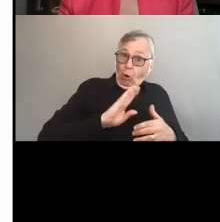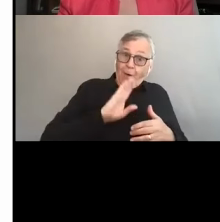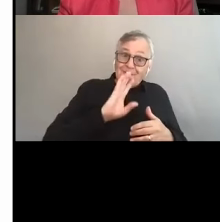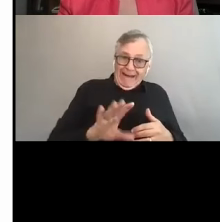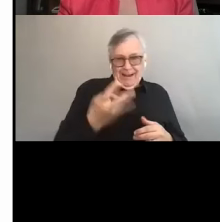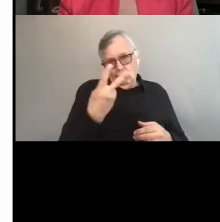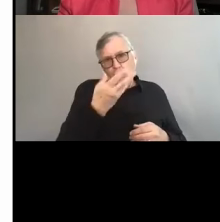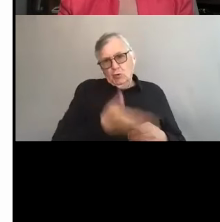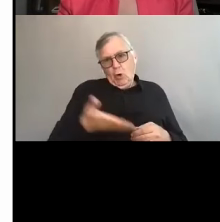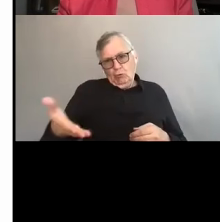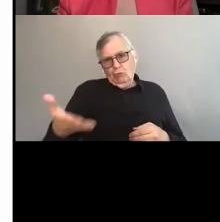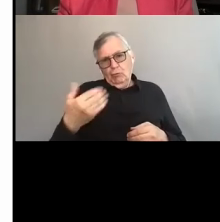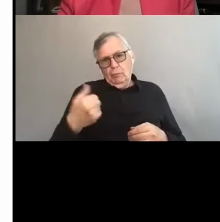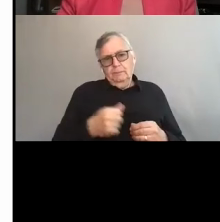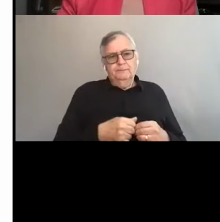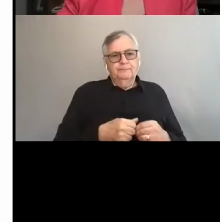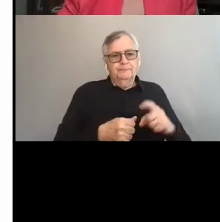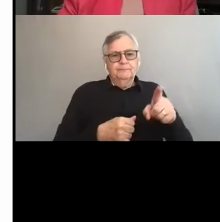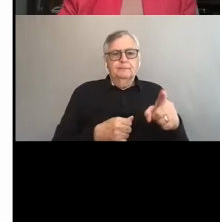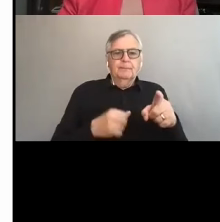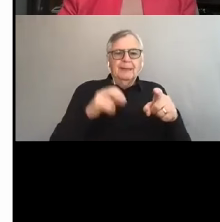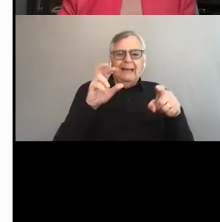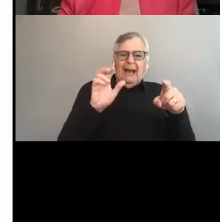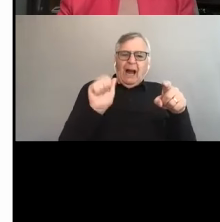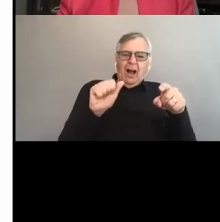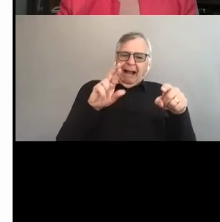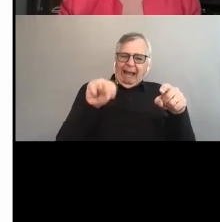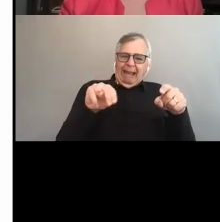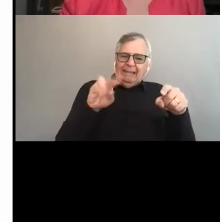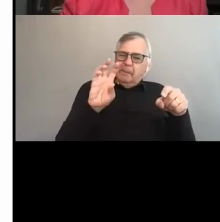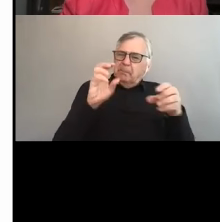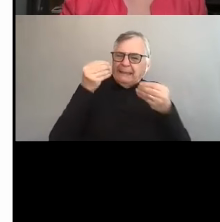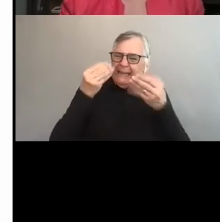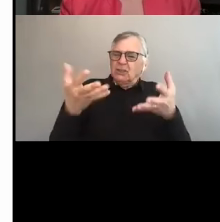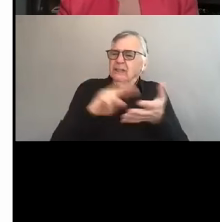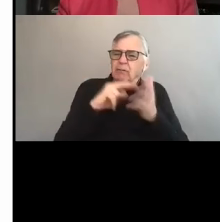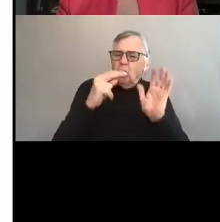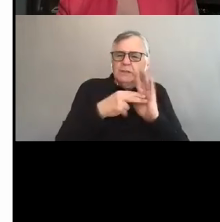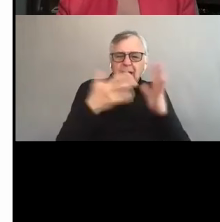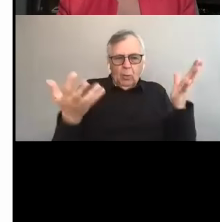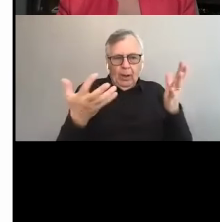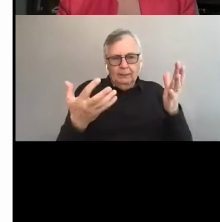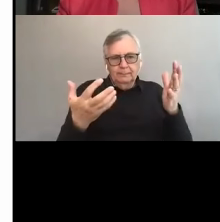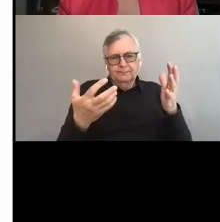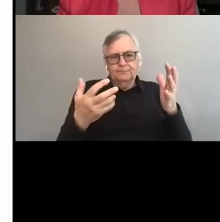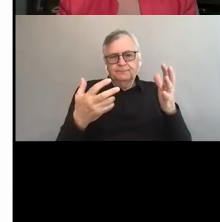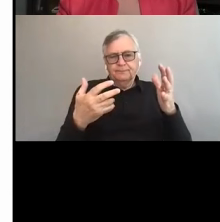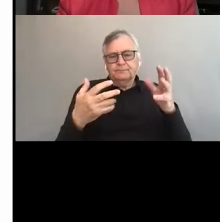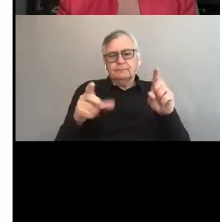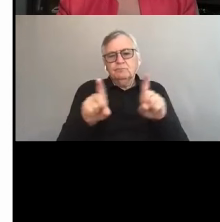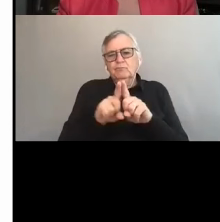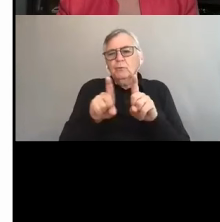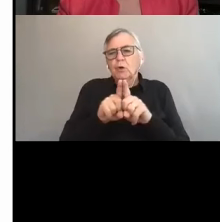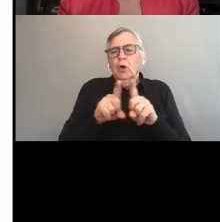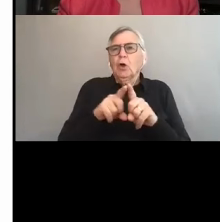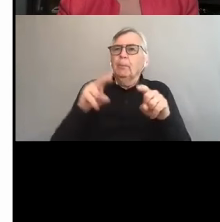c'est ces deux sortes-là. Alors, les vaccins à ARN messager, c'est quoi? C'est qu'on fait une